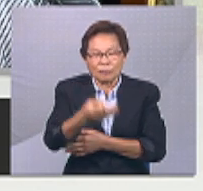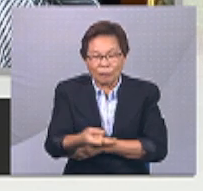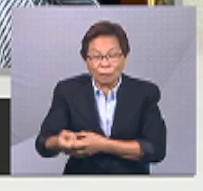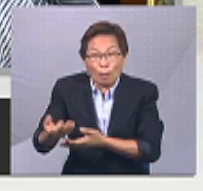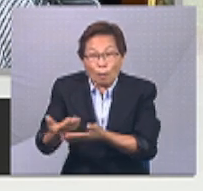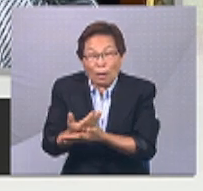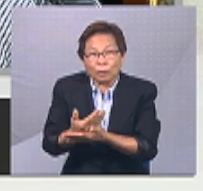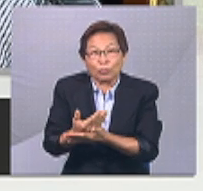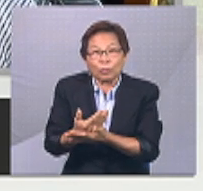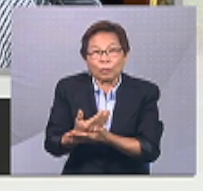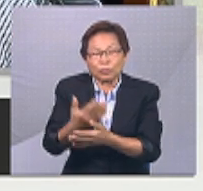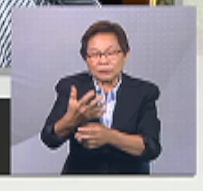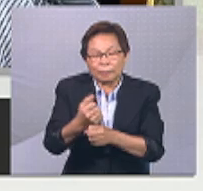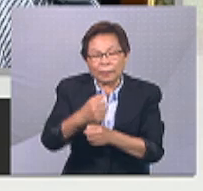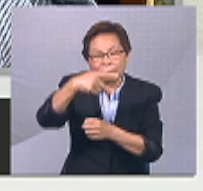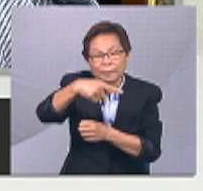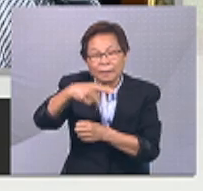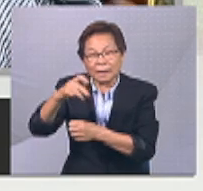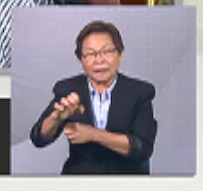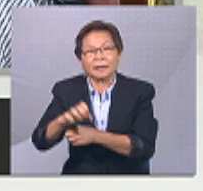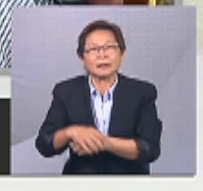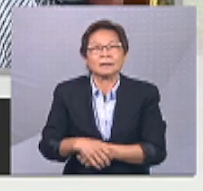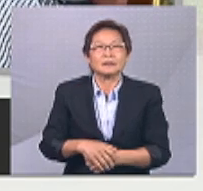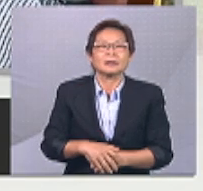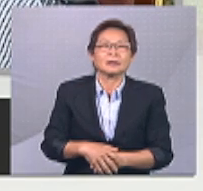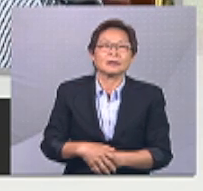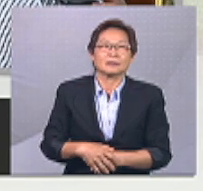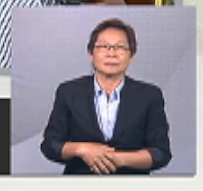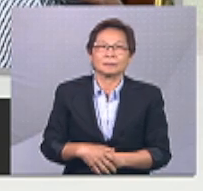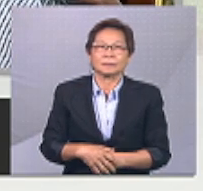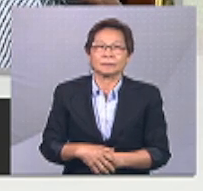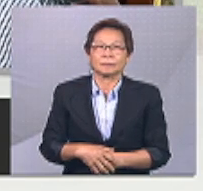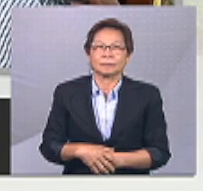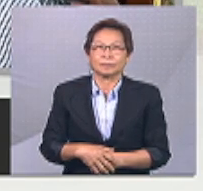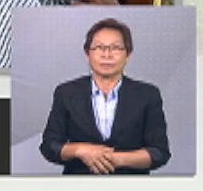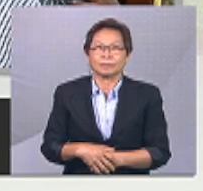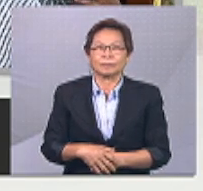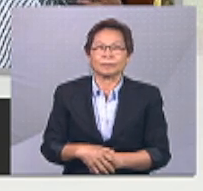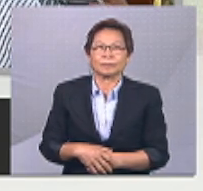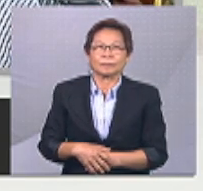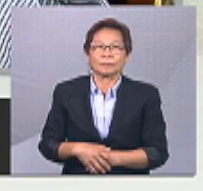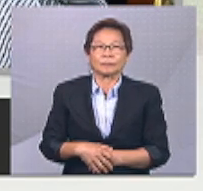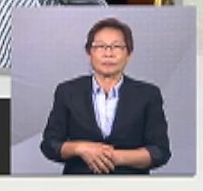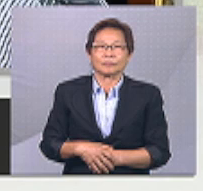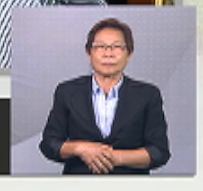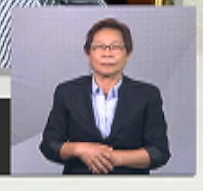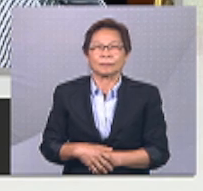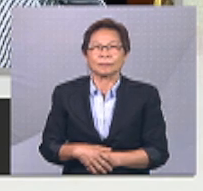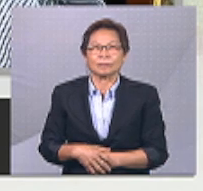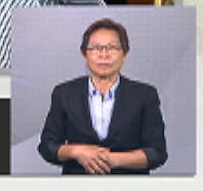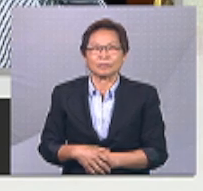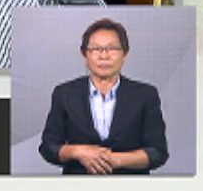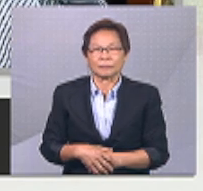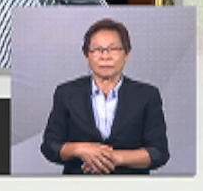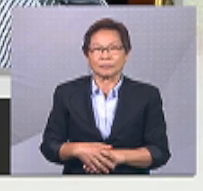menggunakan PPE yang dilihat macam yang handle COVID pun tapi tidak melibatkan intubation, dia hanya perlu guna 3-ply mask. Tidak lagi